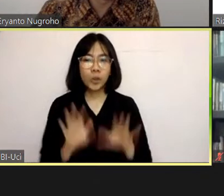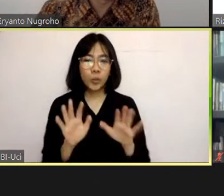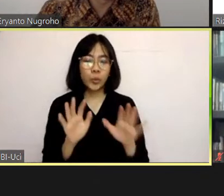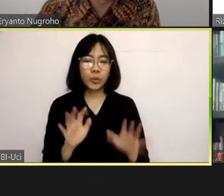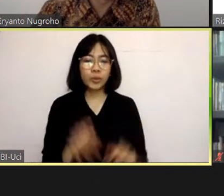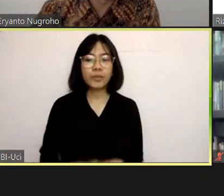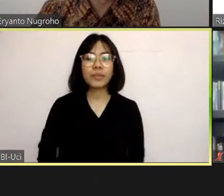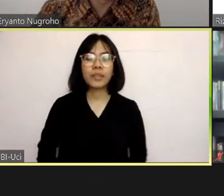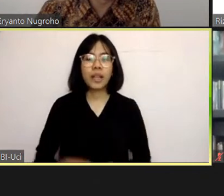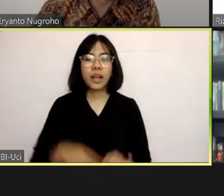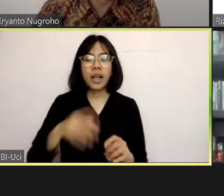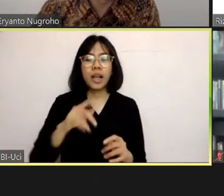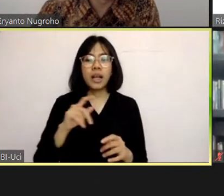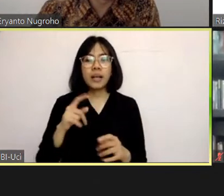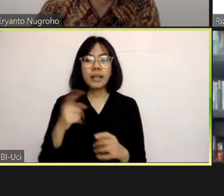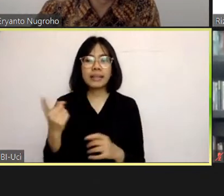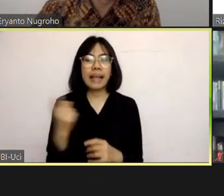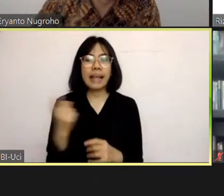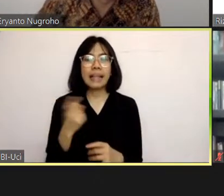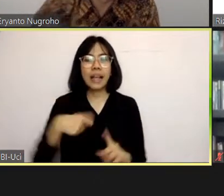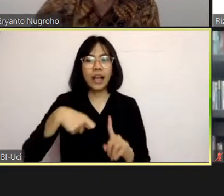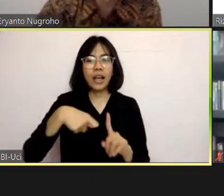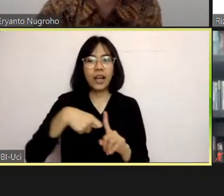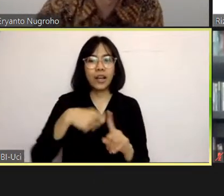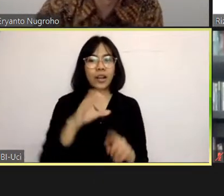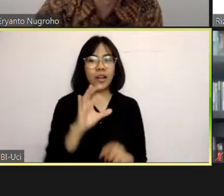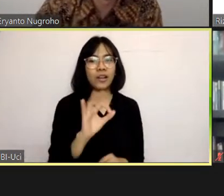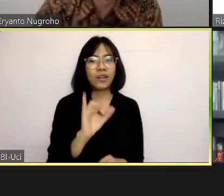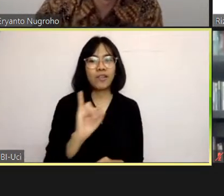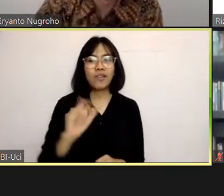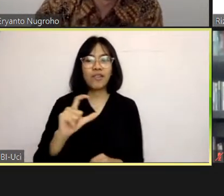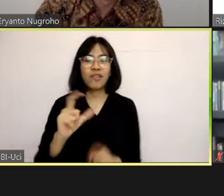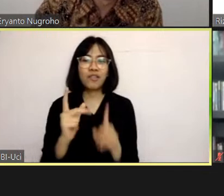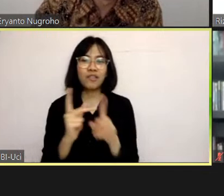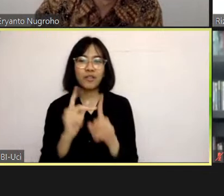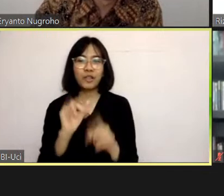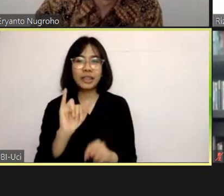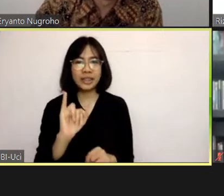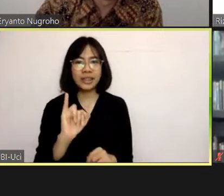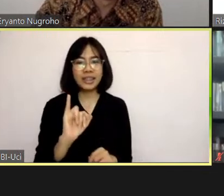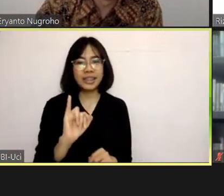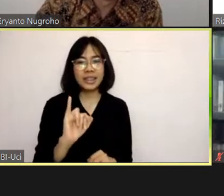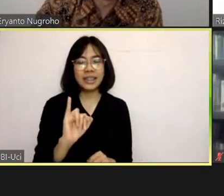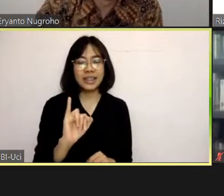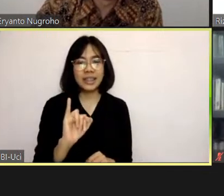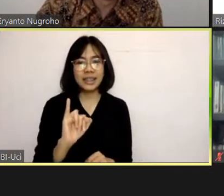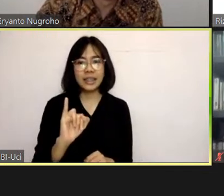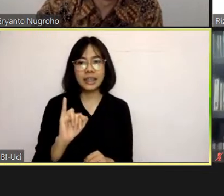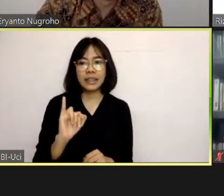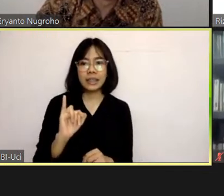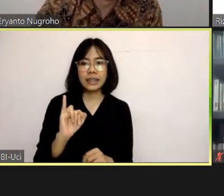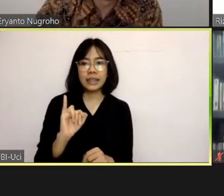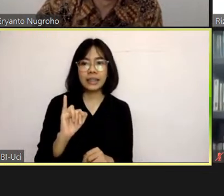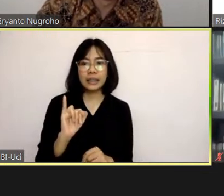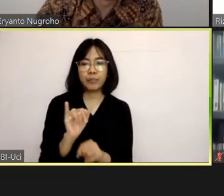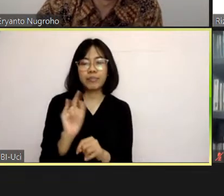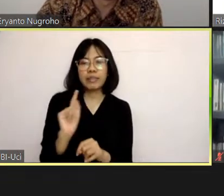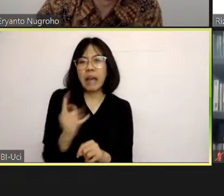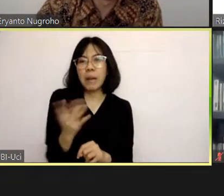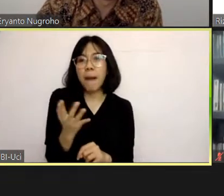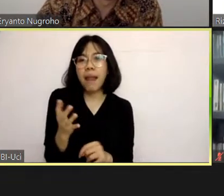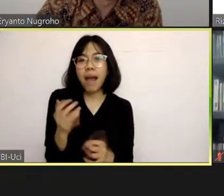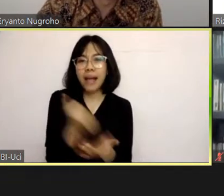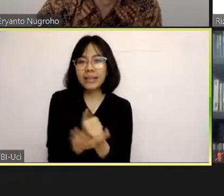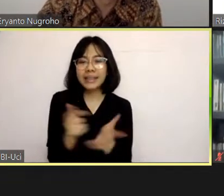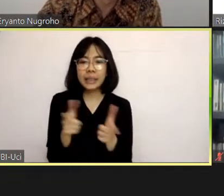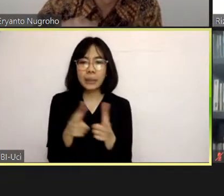dari Koichi Kawamura, peneliti dari Institute of Developing Economics di Jepang. Kepada pembicara